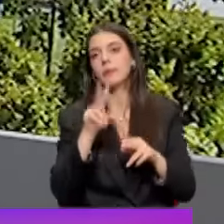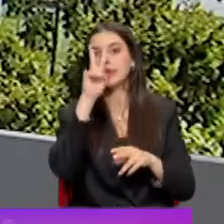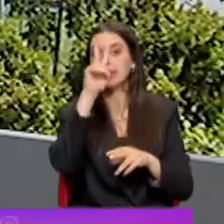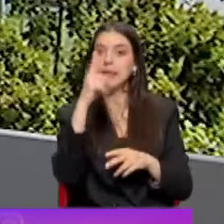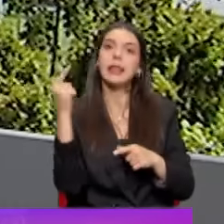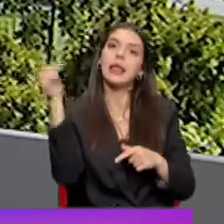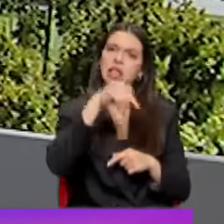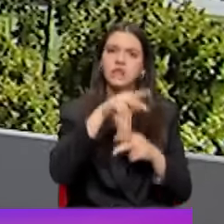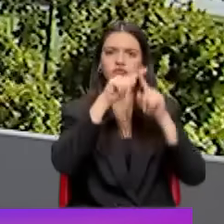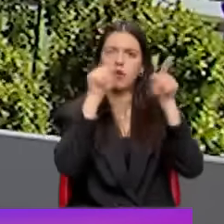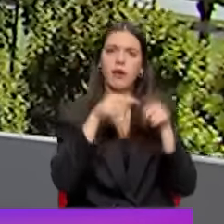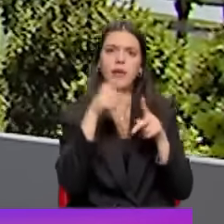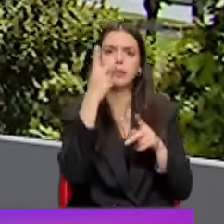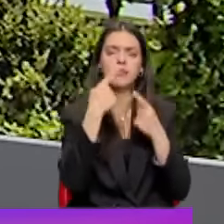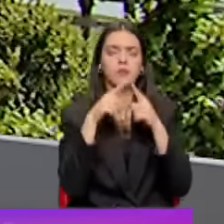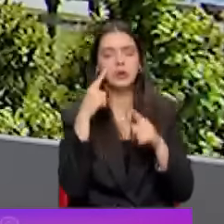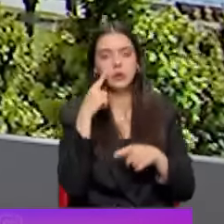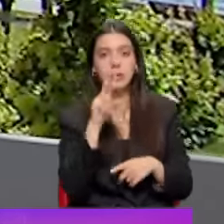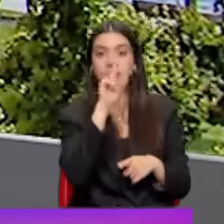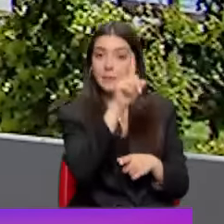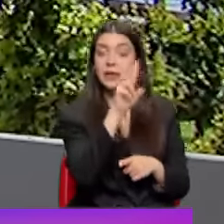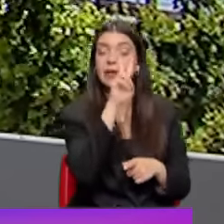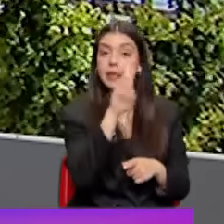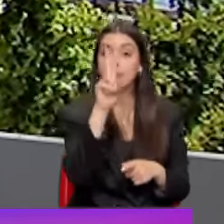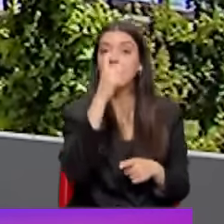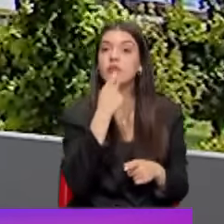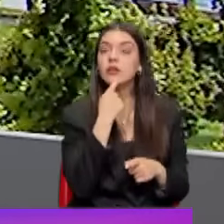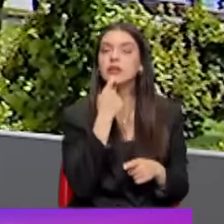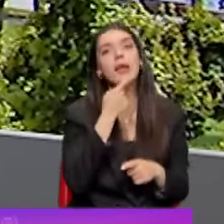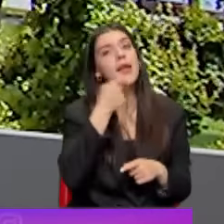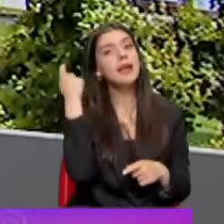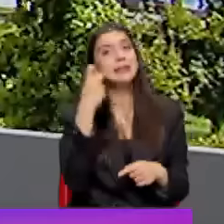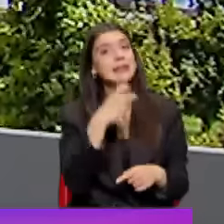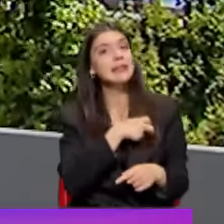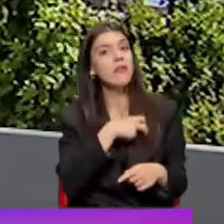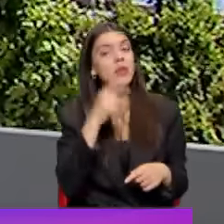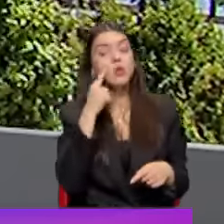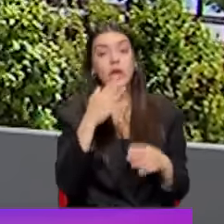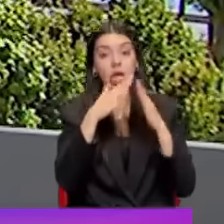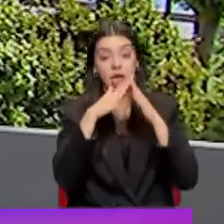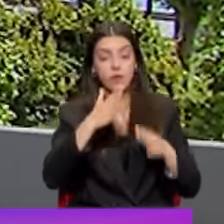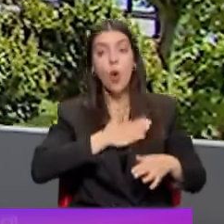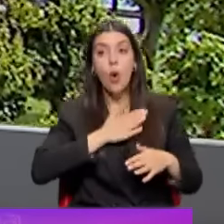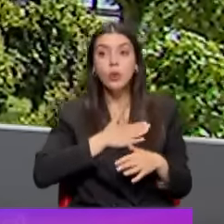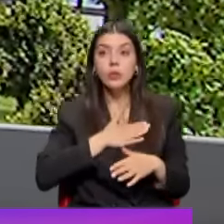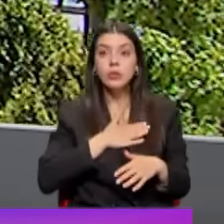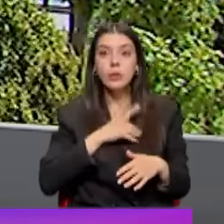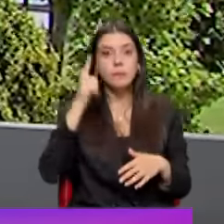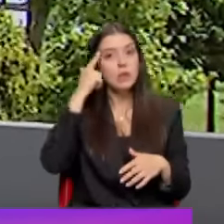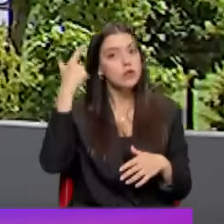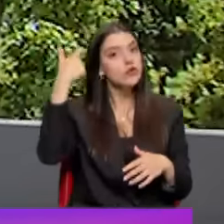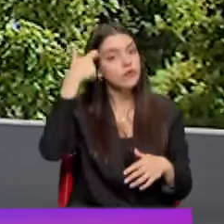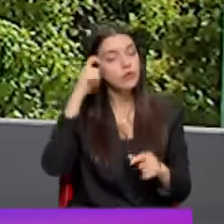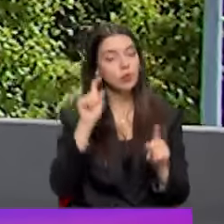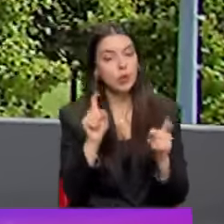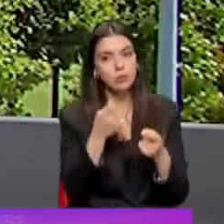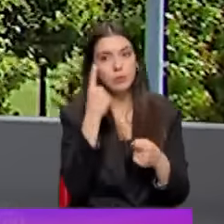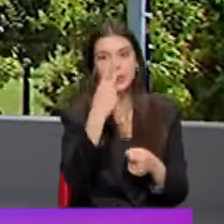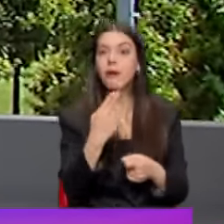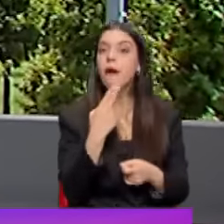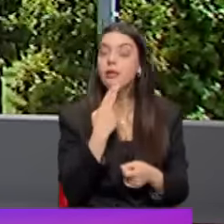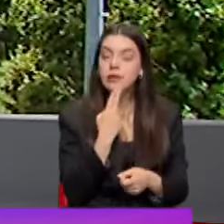gelecek ekrana biri 27 yaşında Eee eski sevgilisinin evinin önünde başından vurulmuş halde bulunmuş